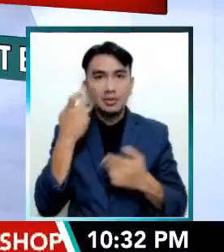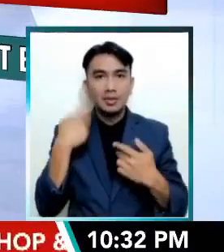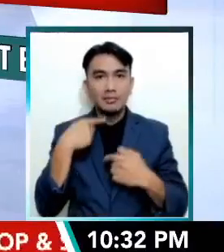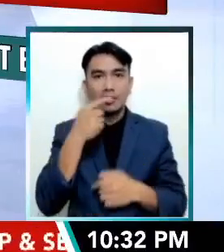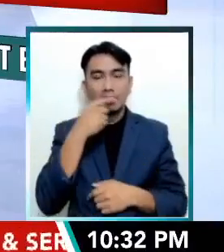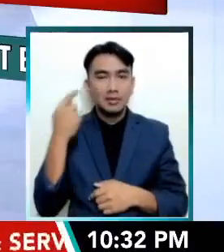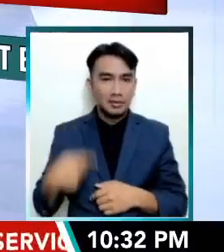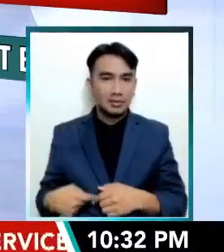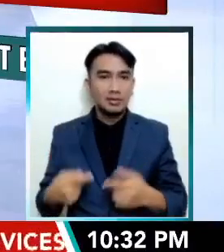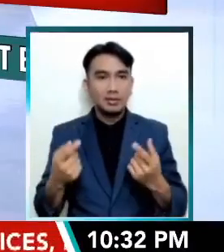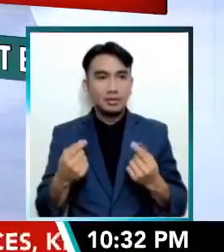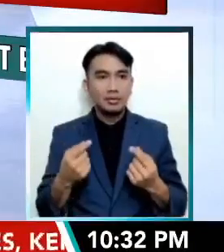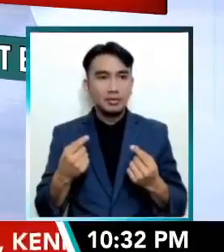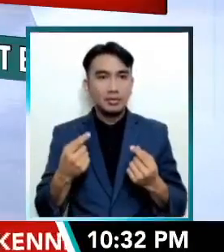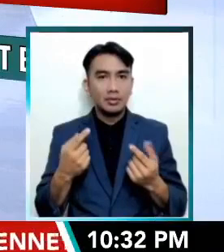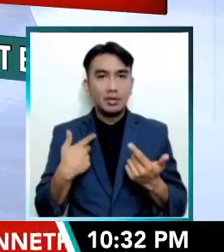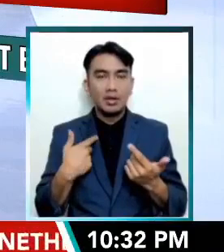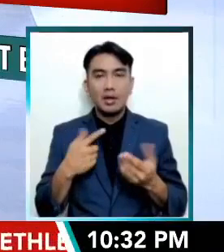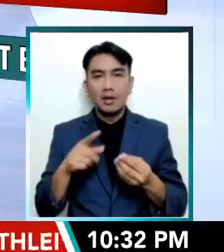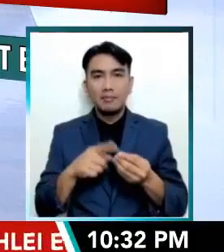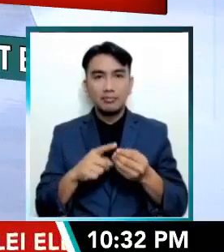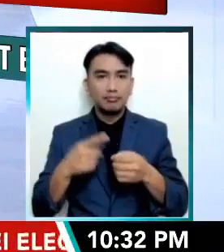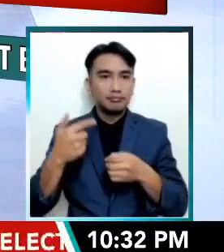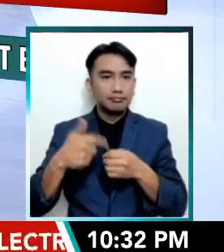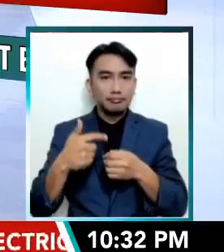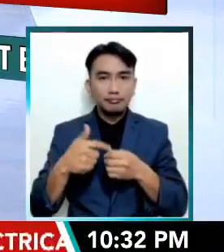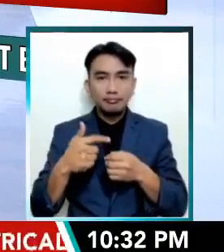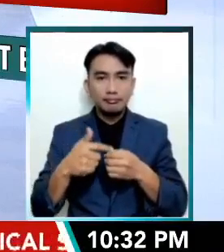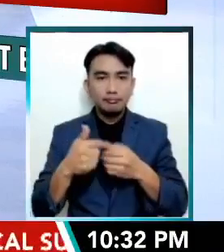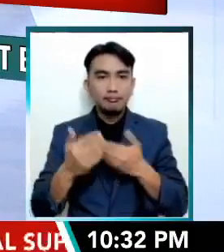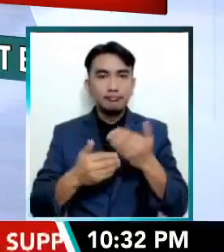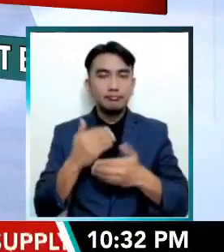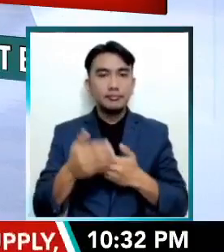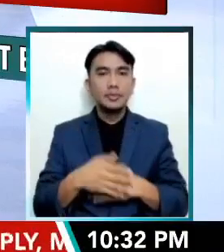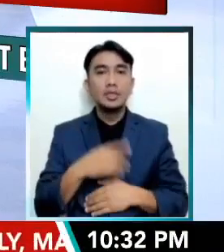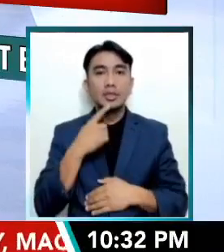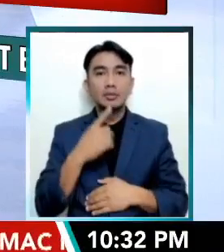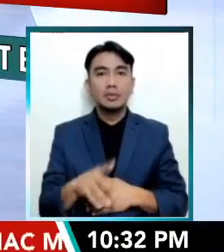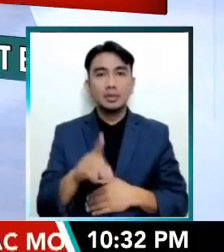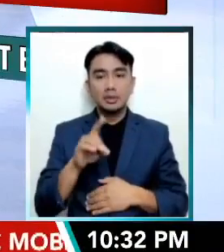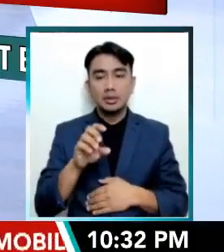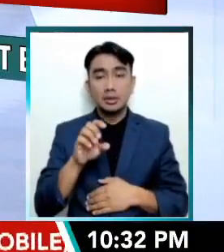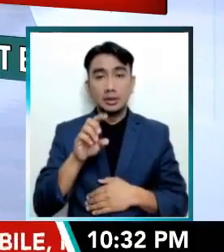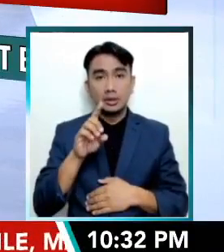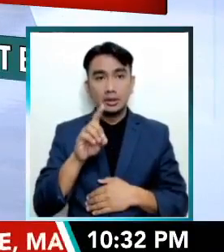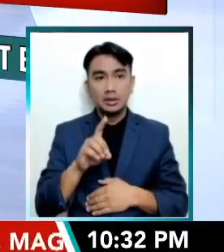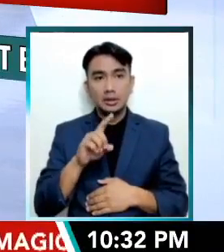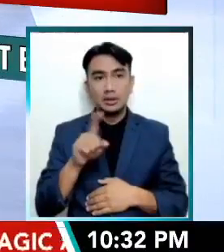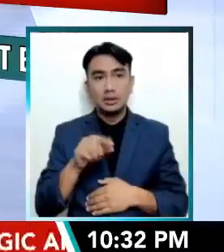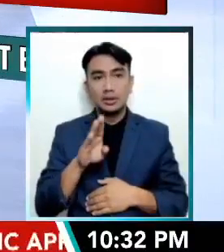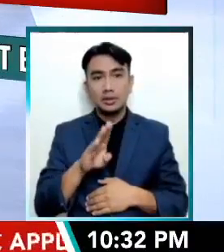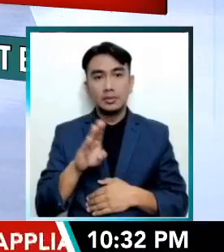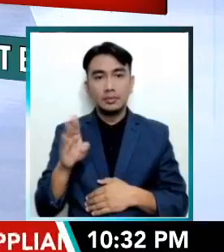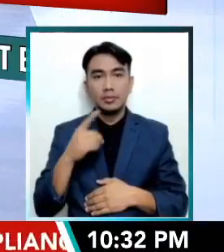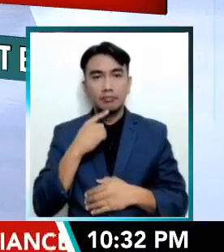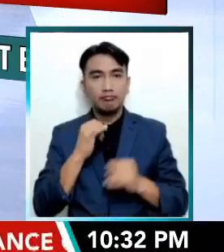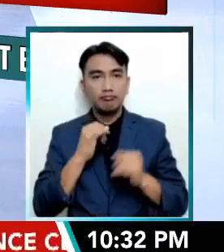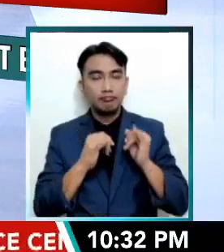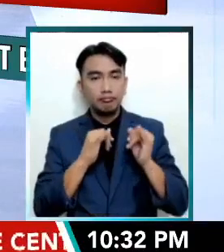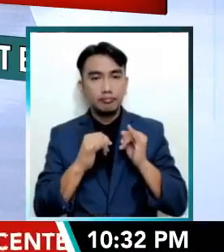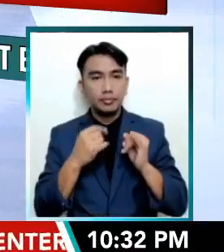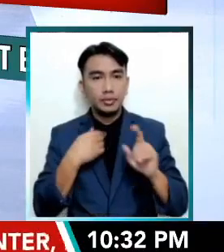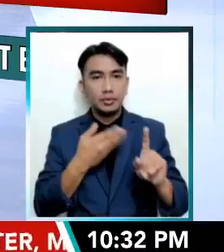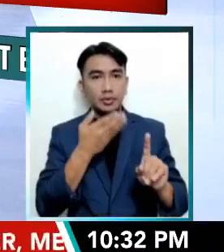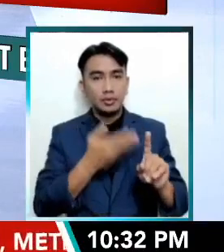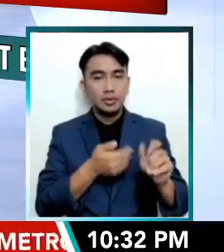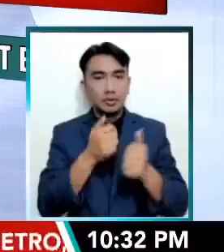ang produksyon ng krudo. Sa panayam ng Super Radyo DZBB, sabi ni Assistant Director Rodela Romero ng DOE